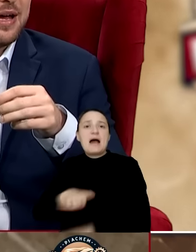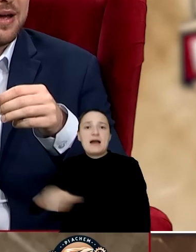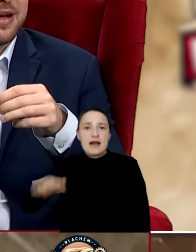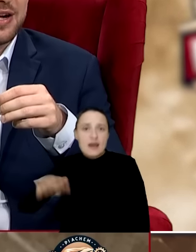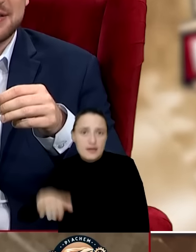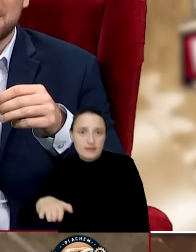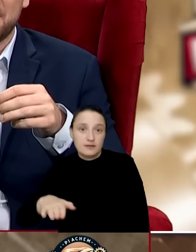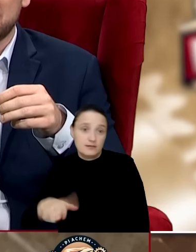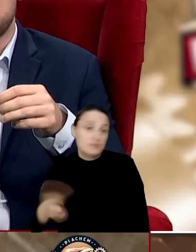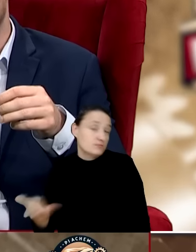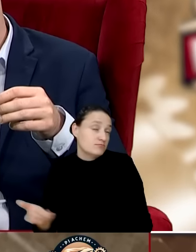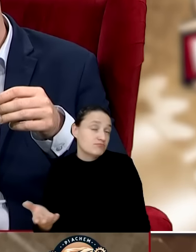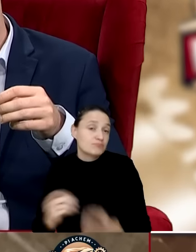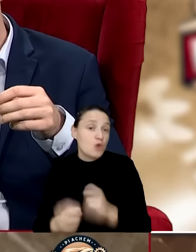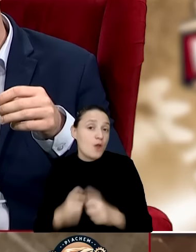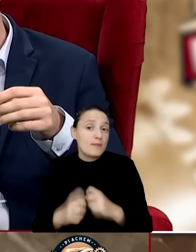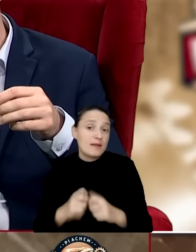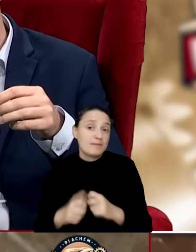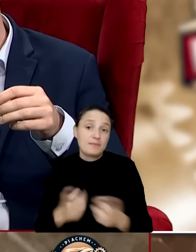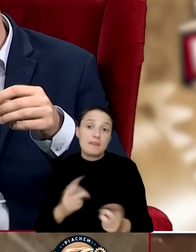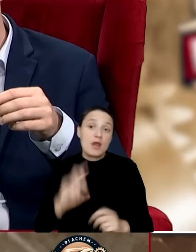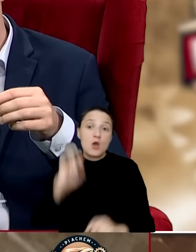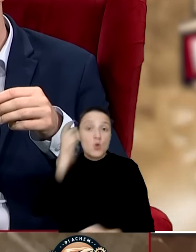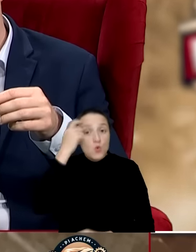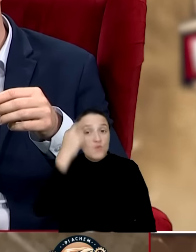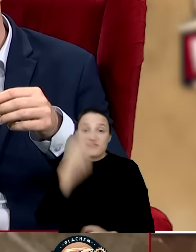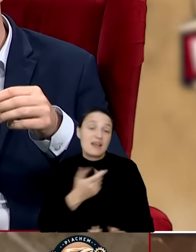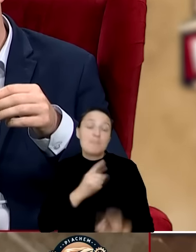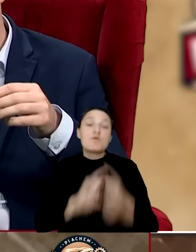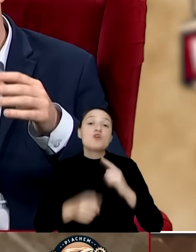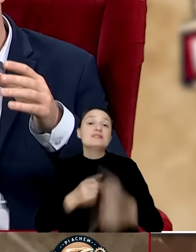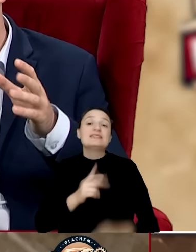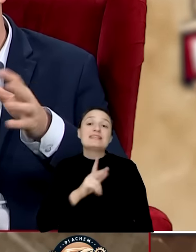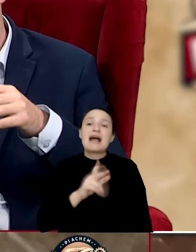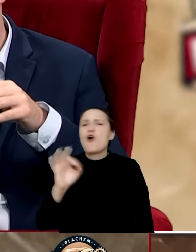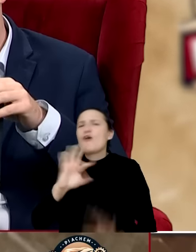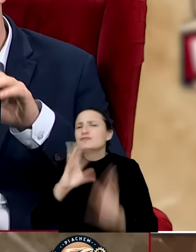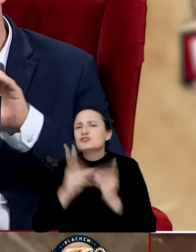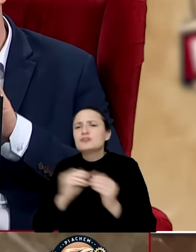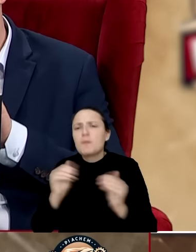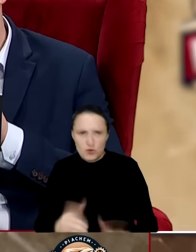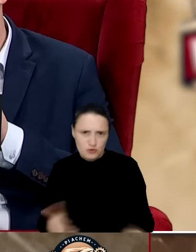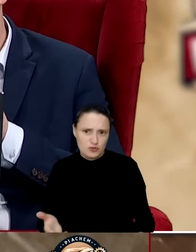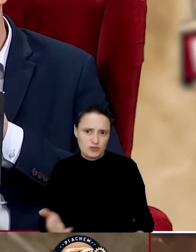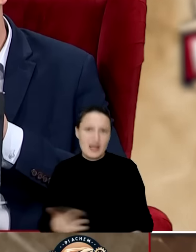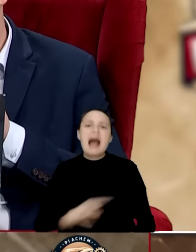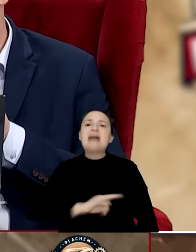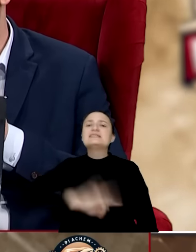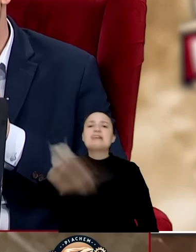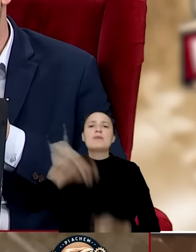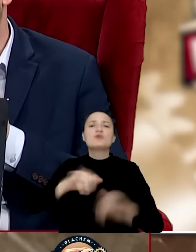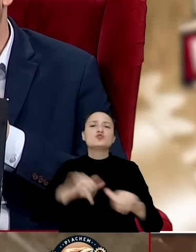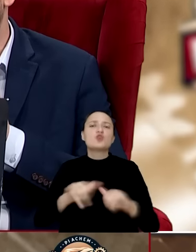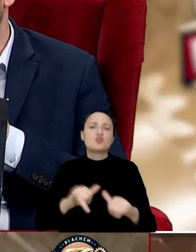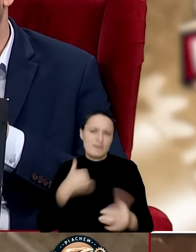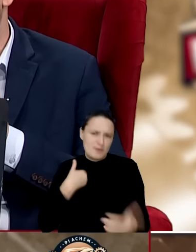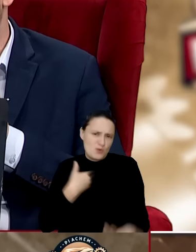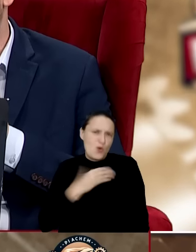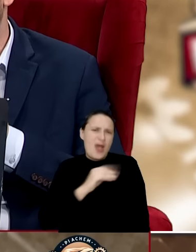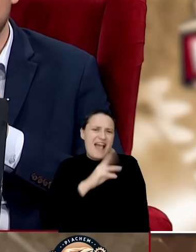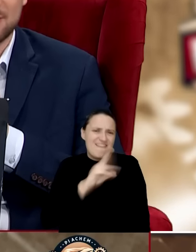polityków Koalicji Obywatelskiej absolutnie wszystko jest możliwe, mnie nie zdziwi. Przecież samolot też latał rządowy za Ewą Kopacz, kiedy ona